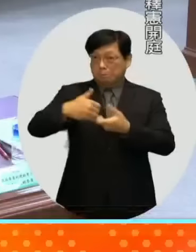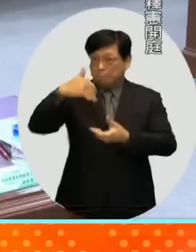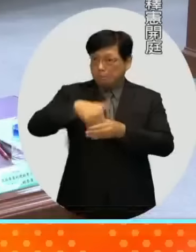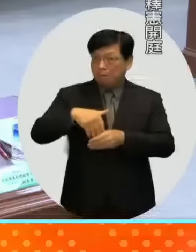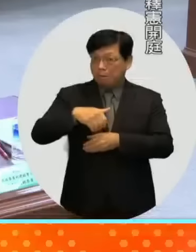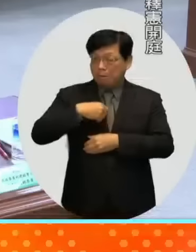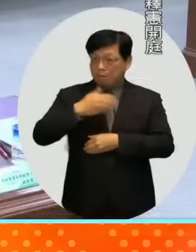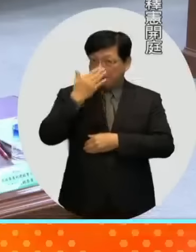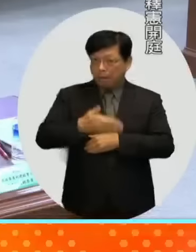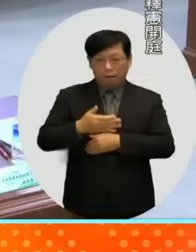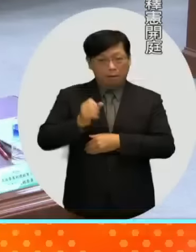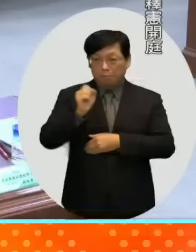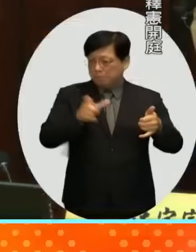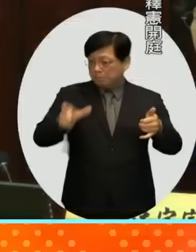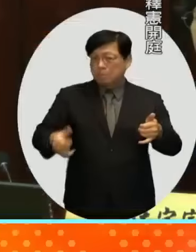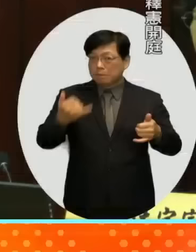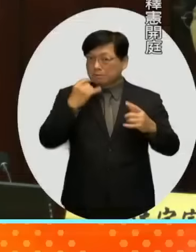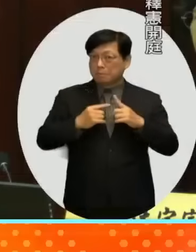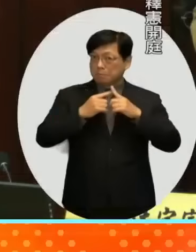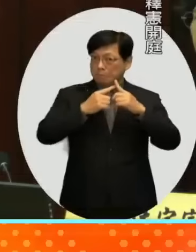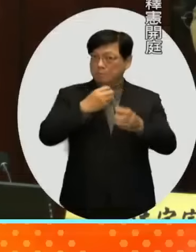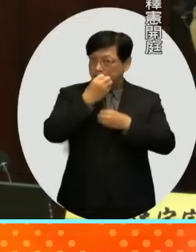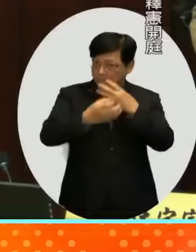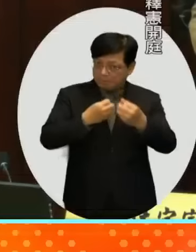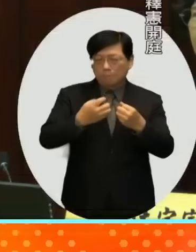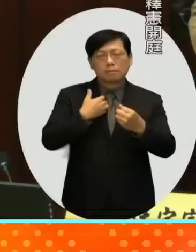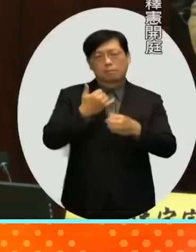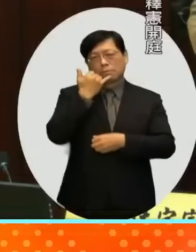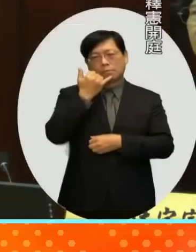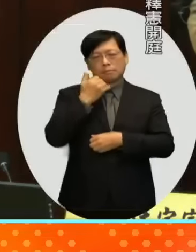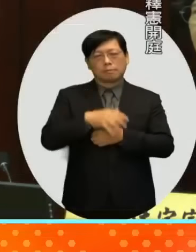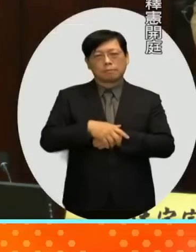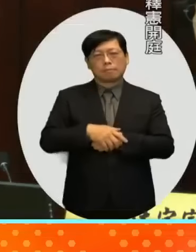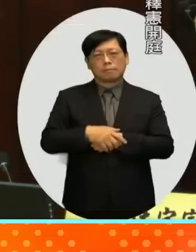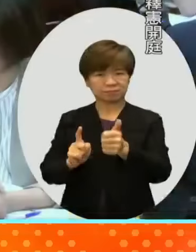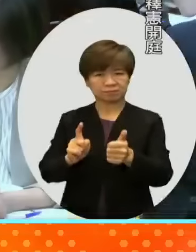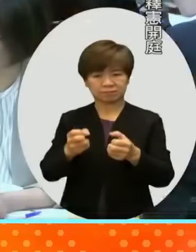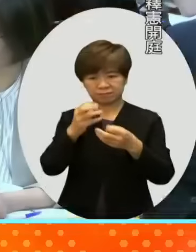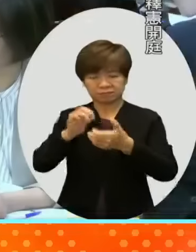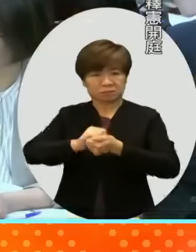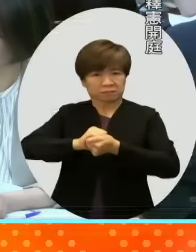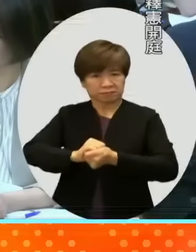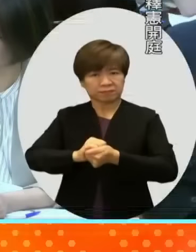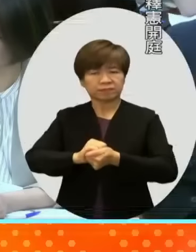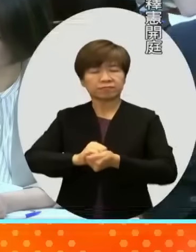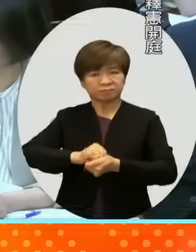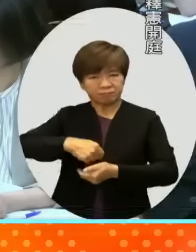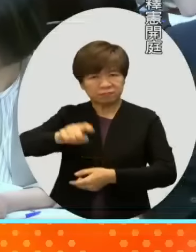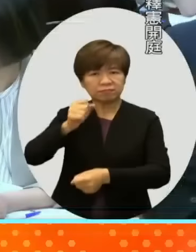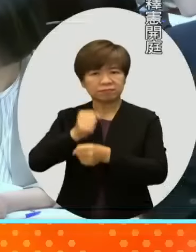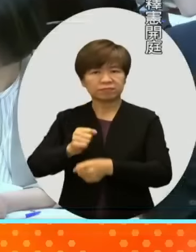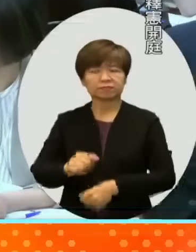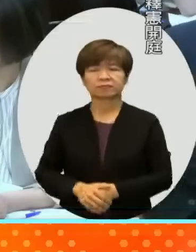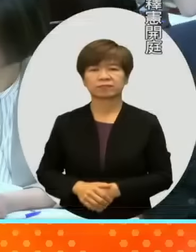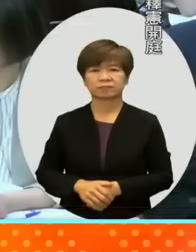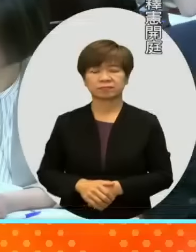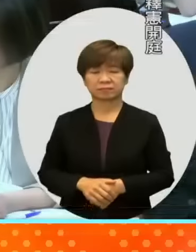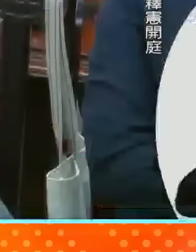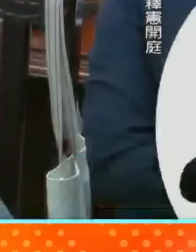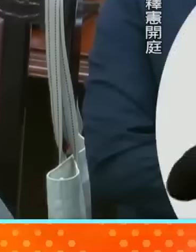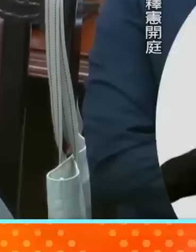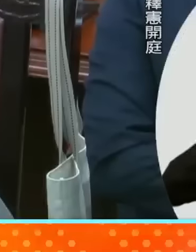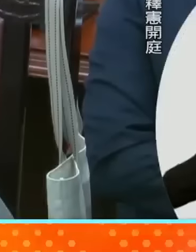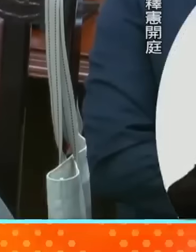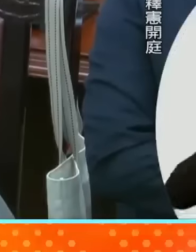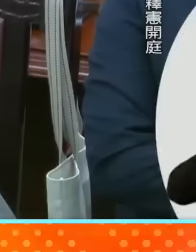司法高高在上做太上皇吗？他每一件事情都已经凸显出来，他们已经为所欲为了。